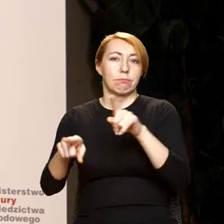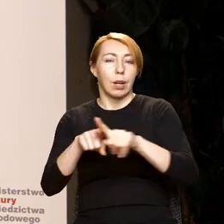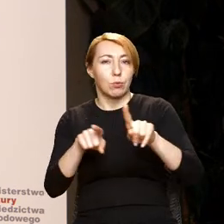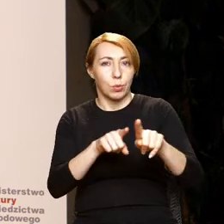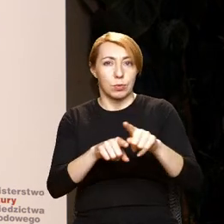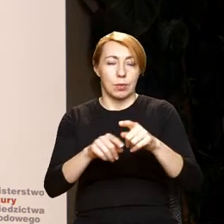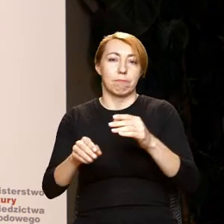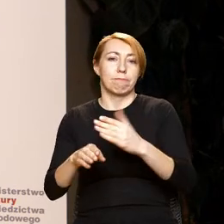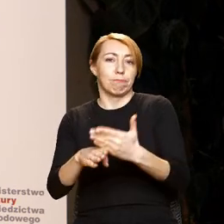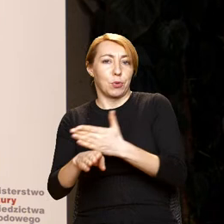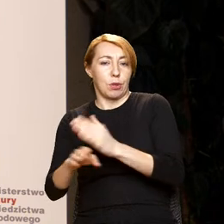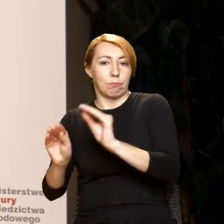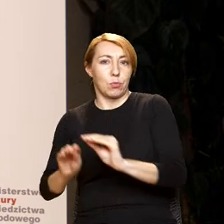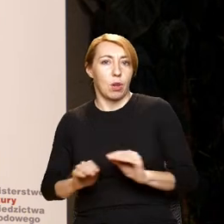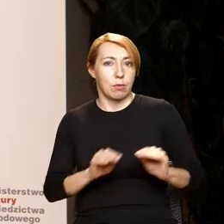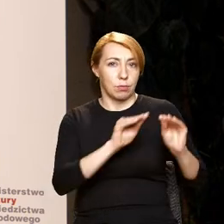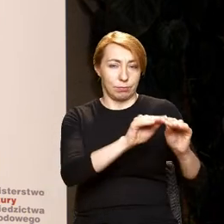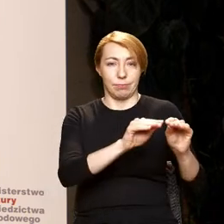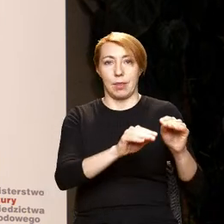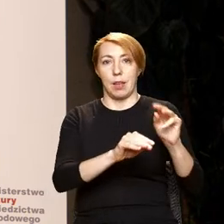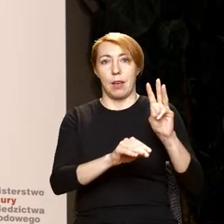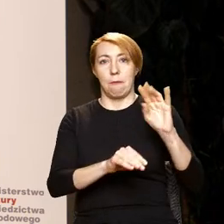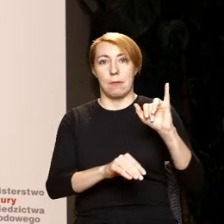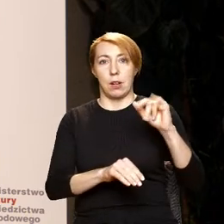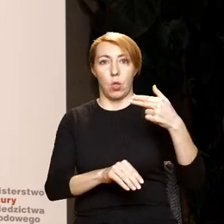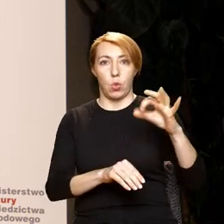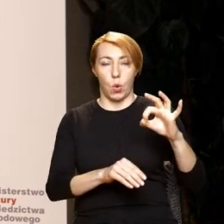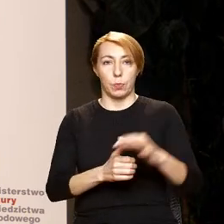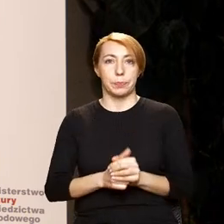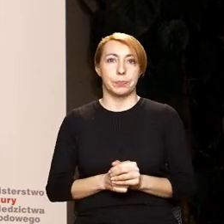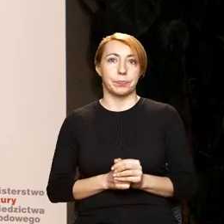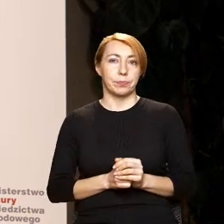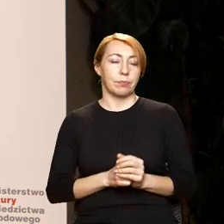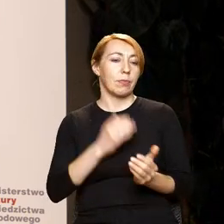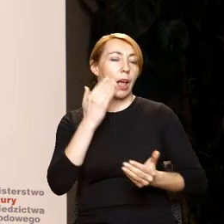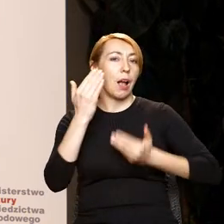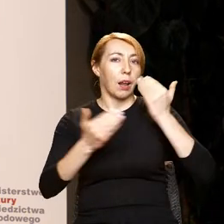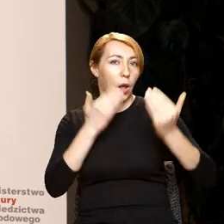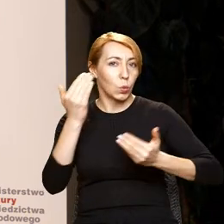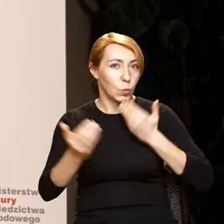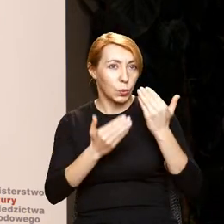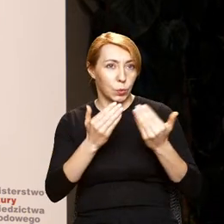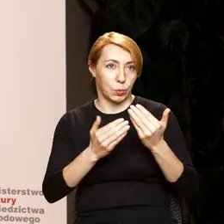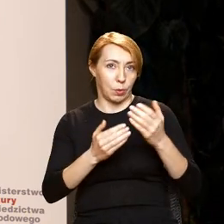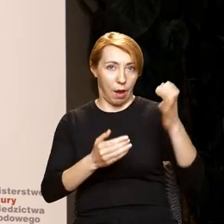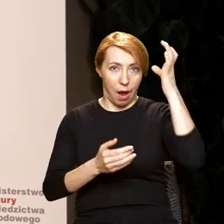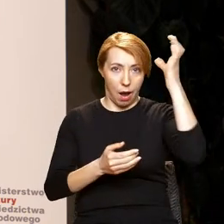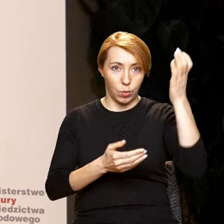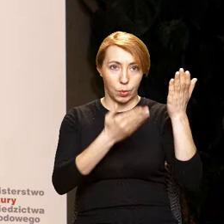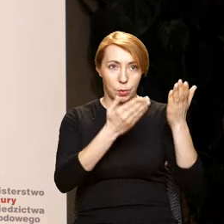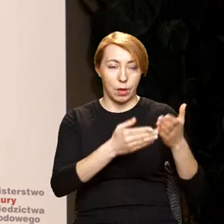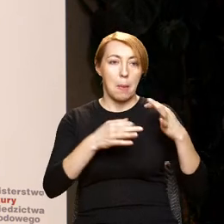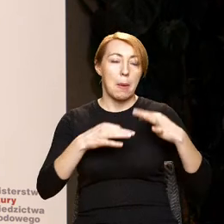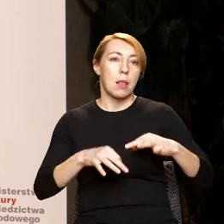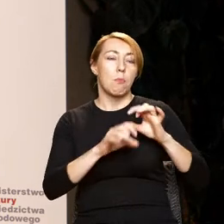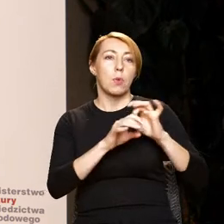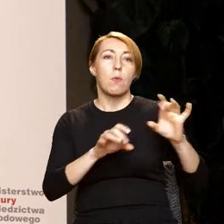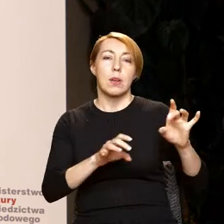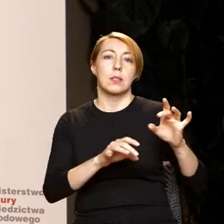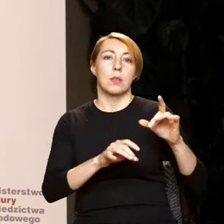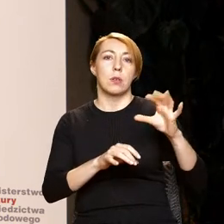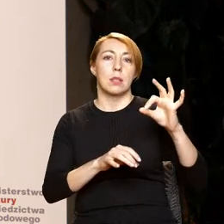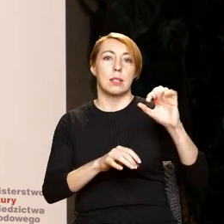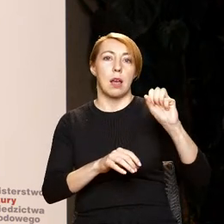przed przeprowadzką rodziny do Wilna. Gratuluję serdecznie autorom, panu profesorowi